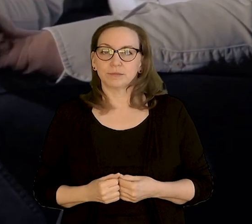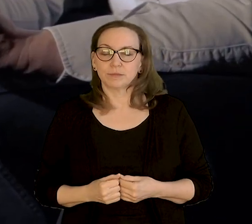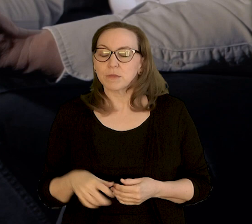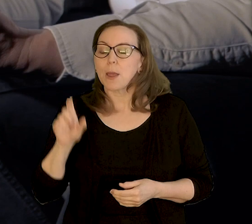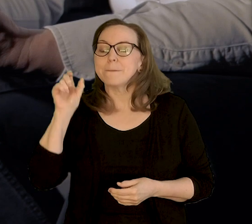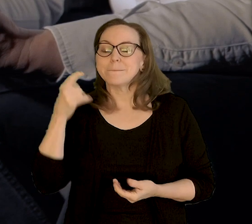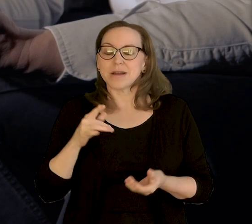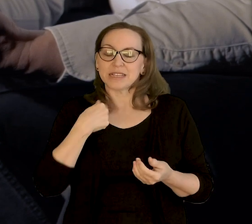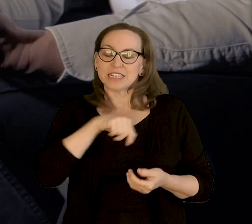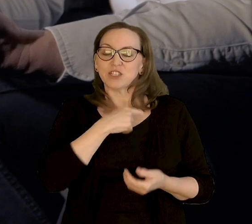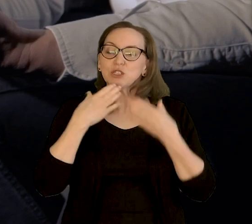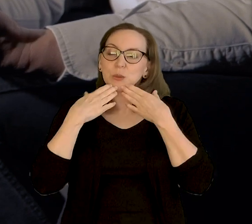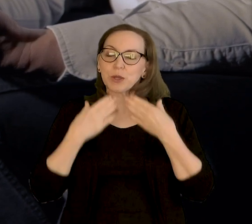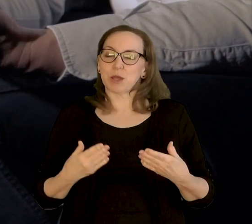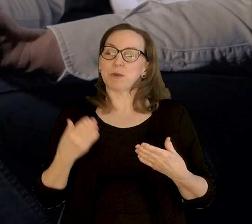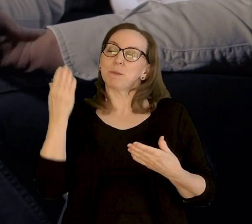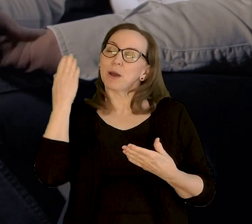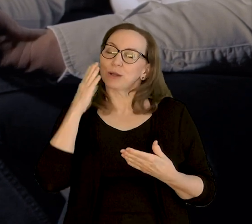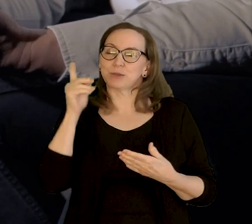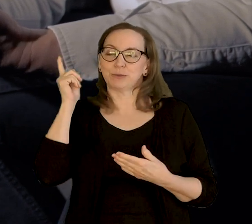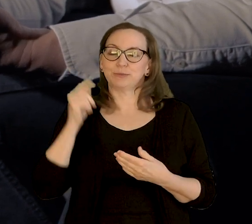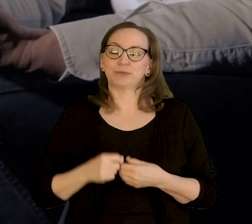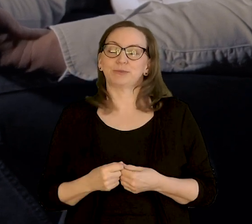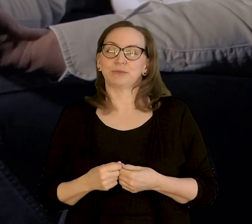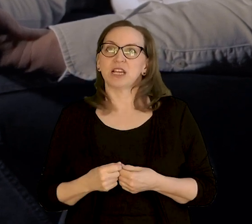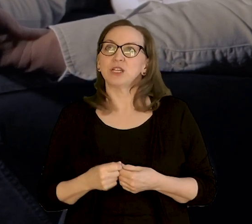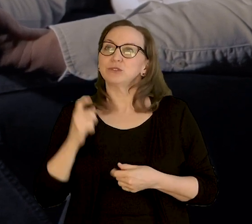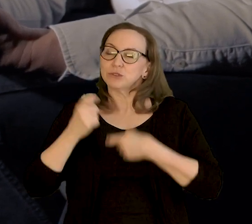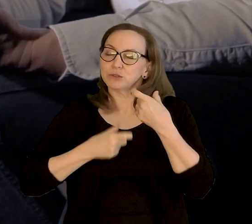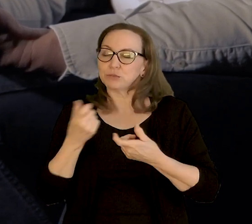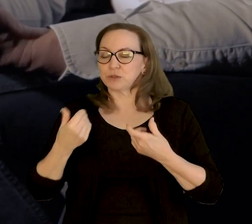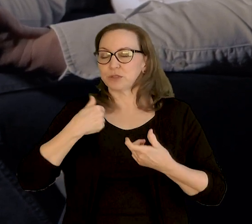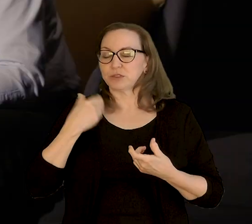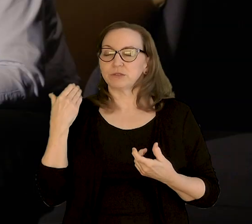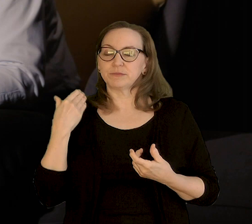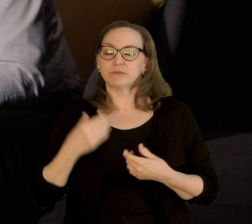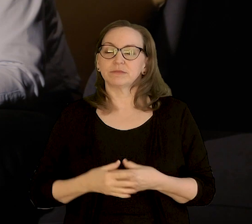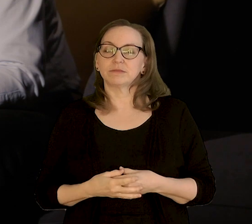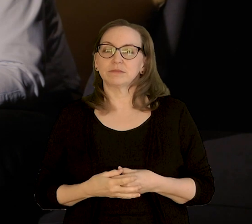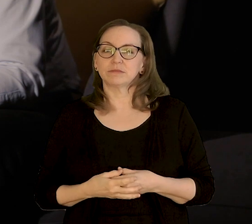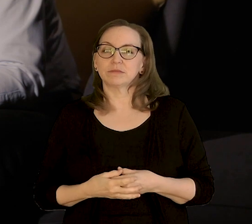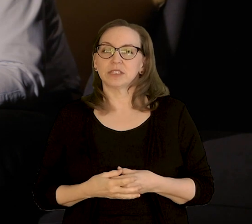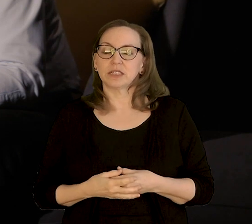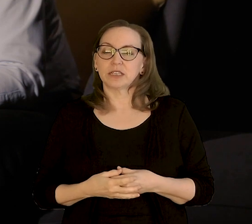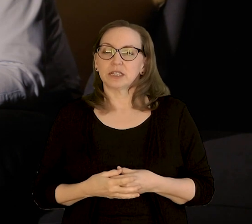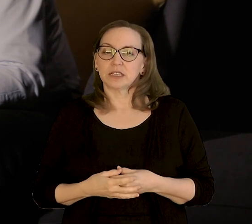Panie nasz, tak bardzo dziękujemy Ci za to, co dla nas zrobiłeś, za to, że